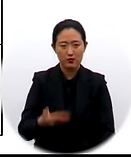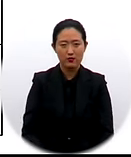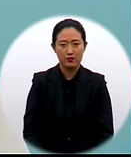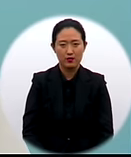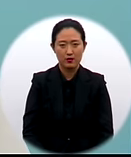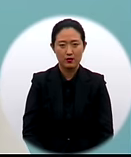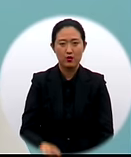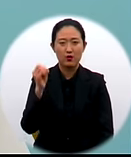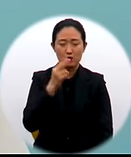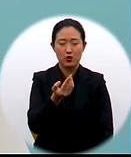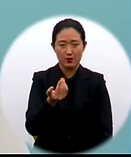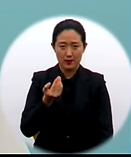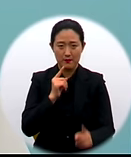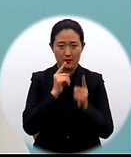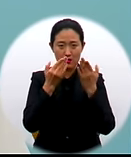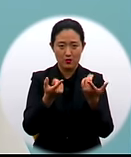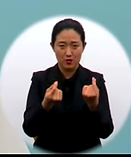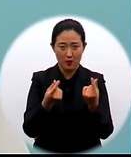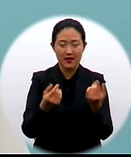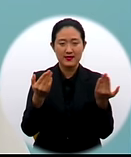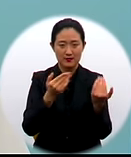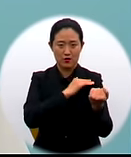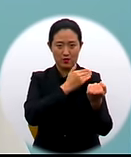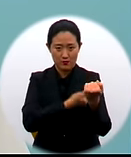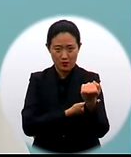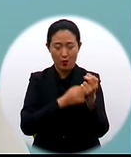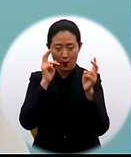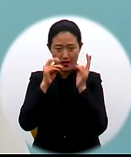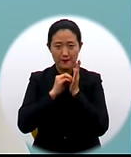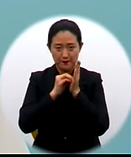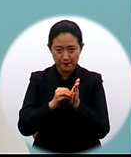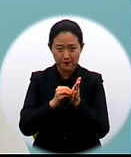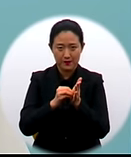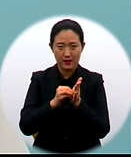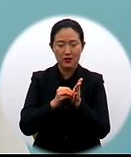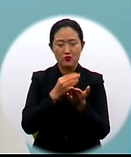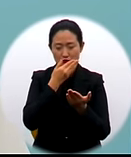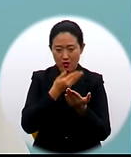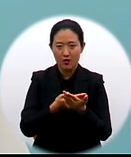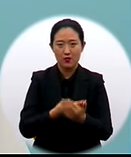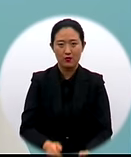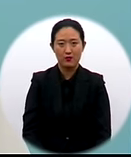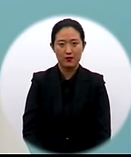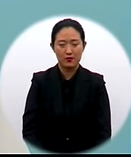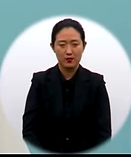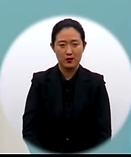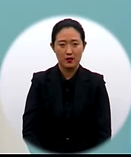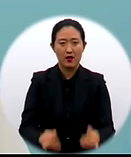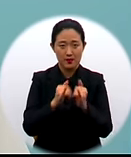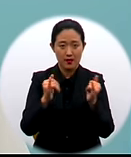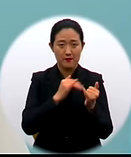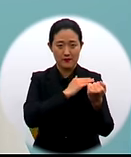미치는 악영향, 이런 것들을 이제 글로벌리 경험을 하면서 기업들이 책임의식의 중요성을 조금 더 강도 높게 느끼게 되었고요. 아까